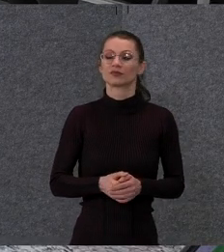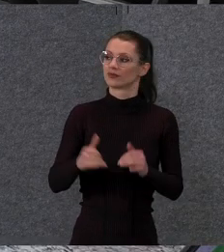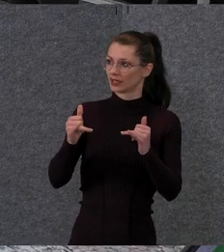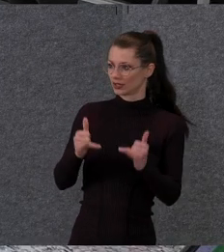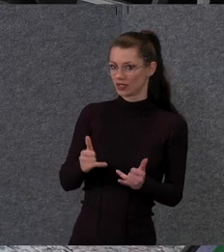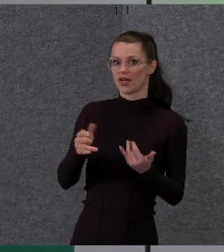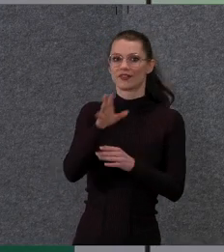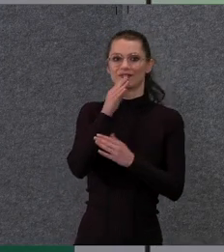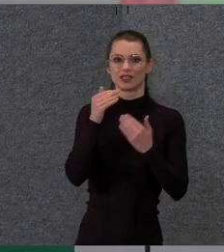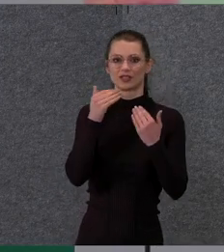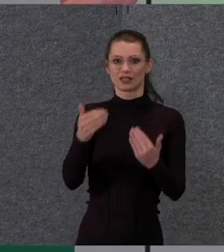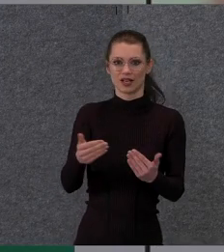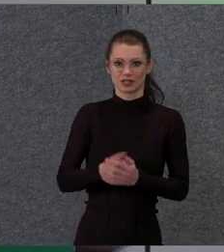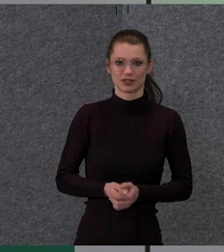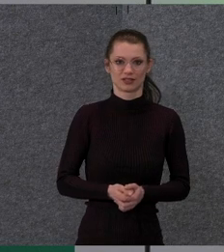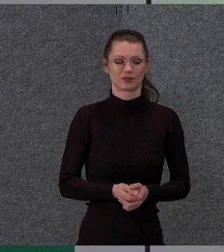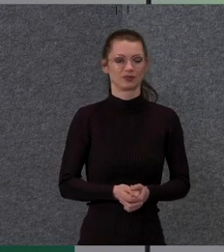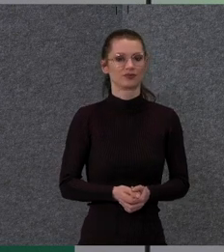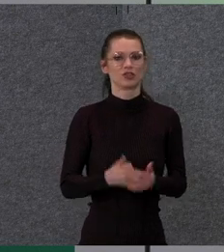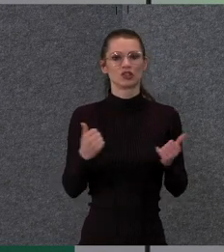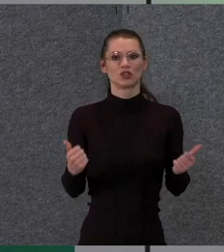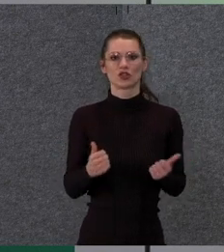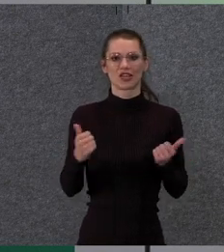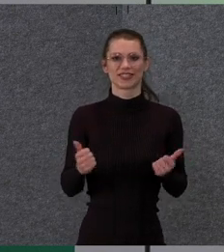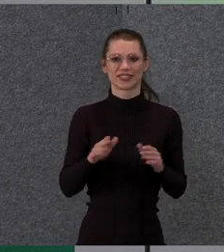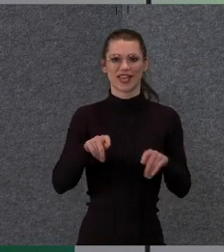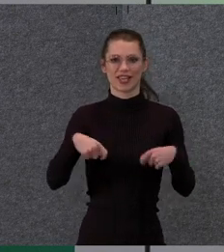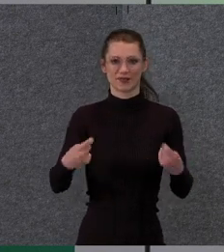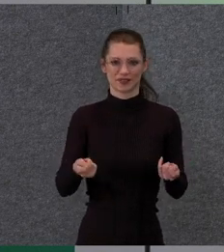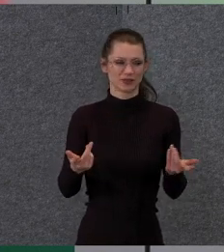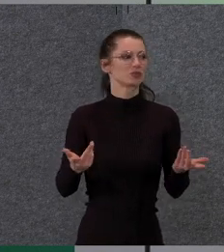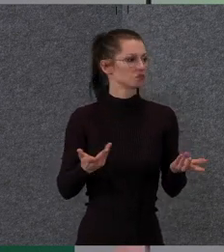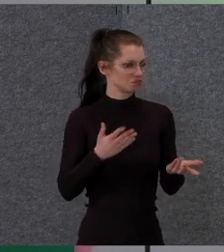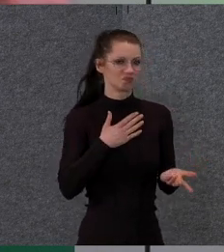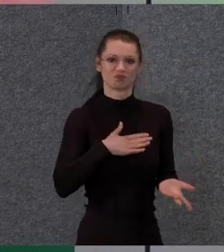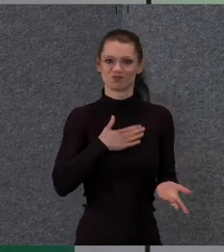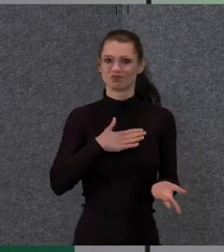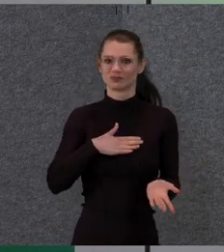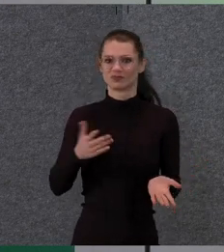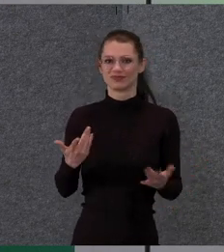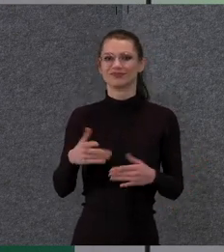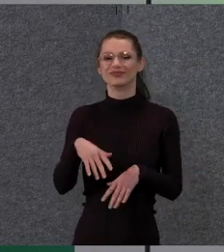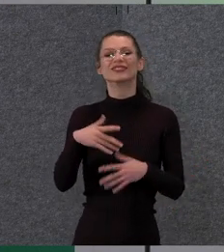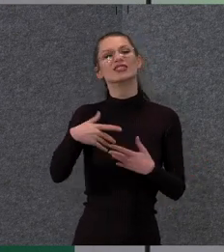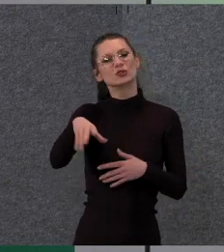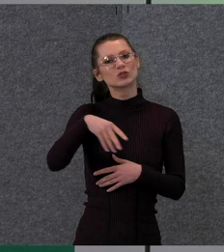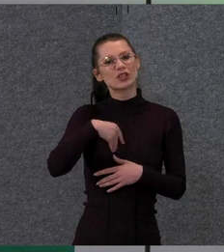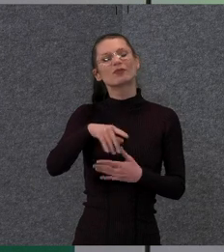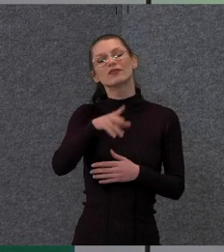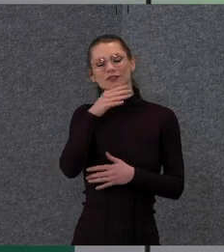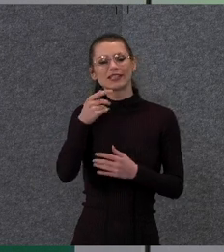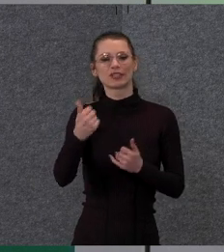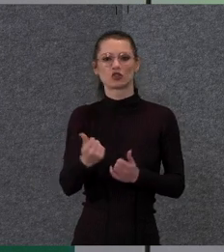Ja, vielen Dank. Tolles Ergebnis, sehr versöhnlich. Lasst uns noch viele tolle Kandidatinnen